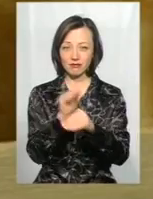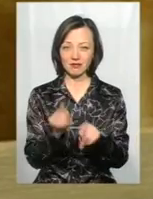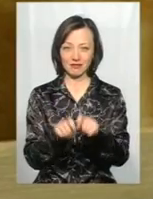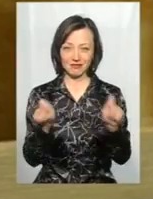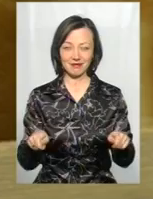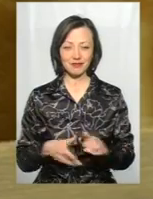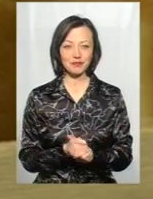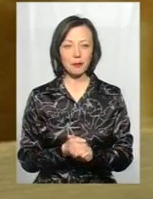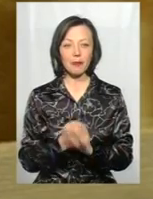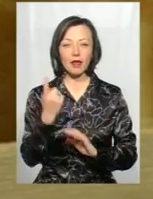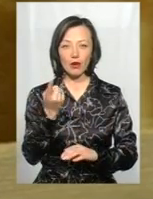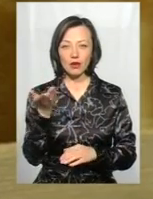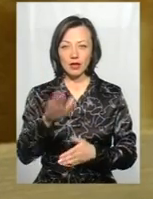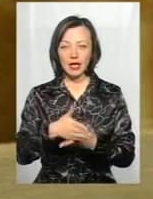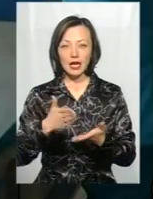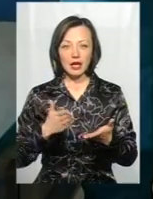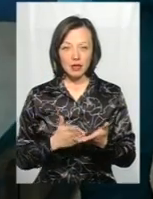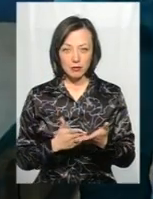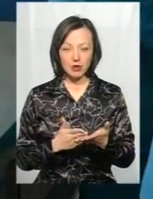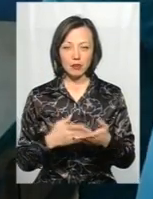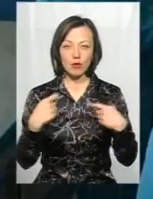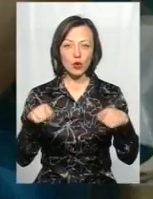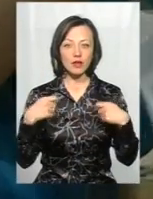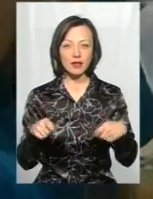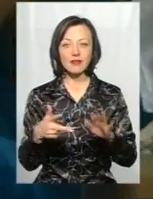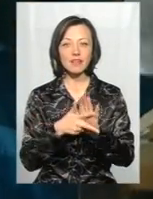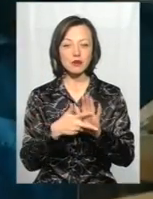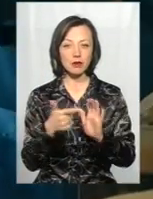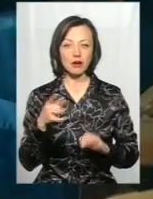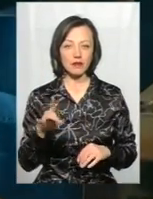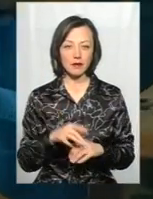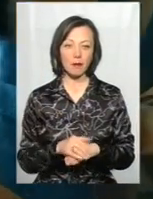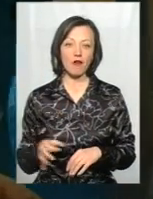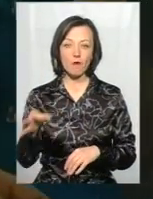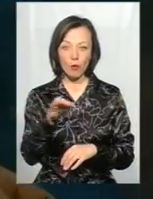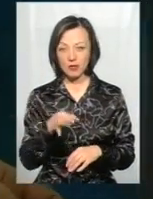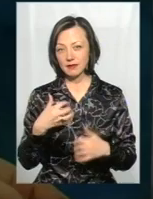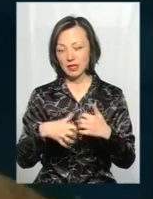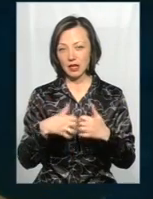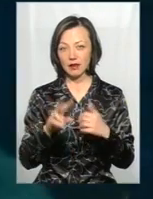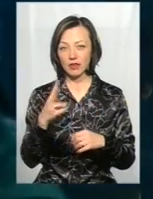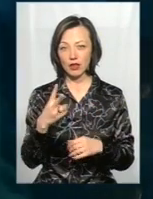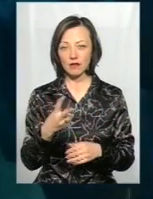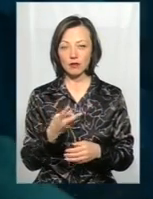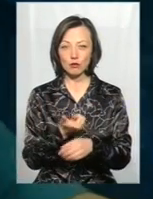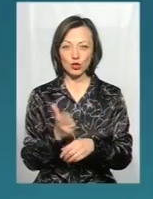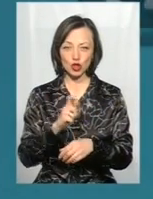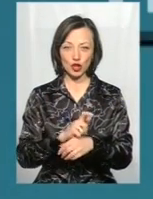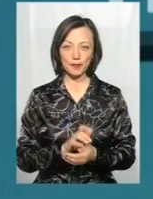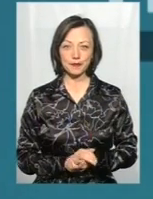відкривали. Буханець хліба з комунальної пекарні мешканцям громади продаватимуть за 8 гривень. В області ж ціна в середньому на 2 гривні вища.